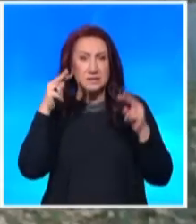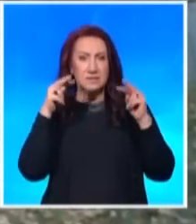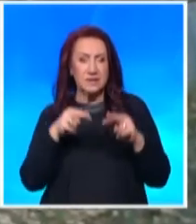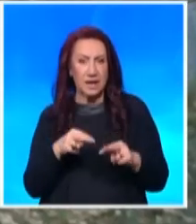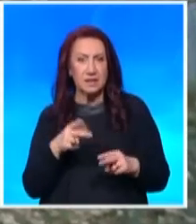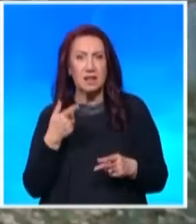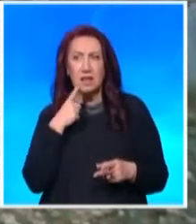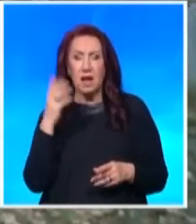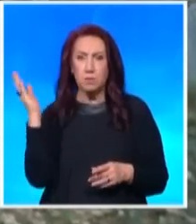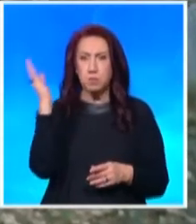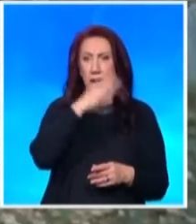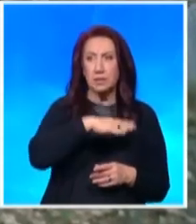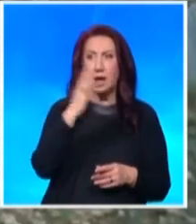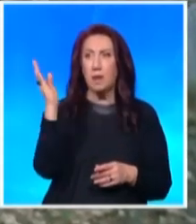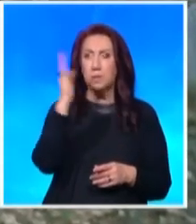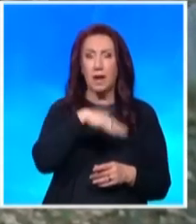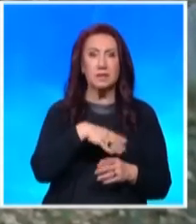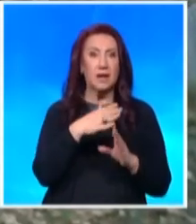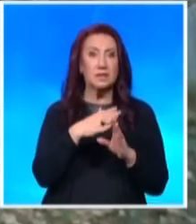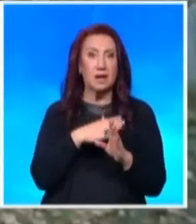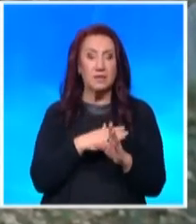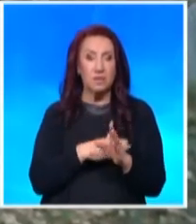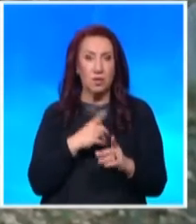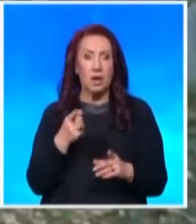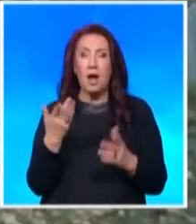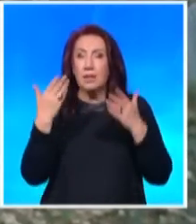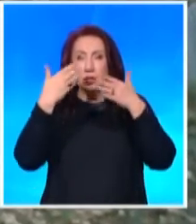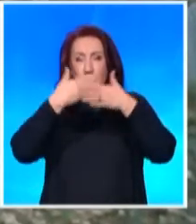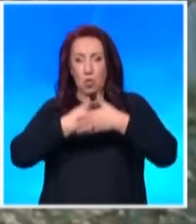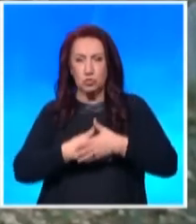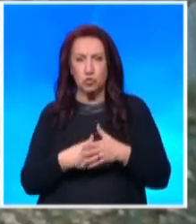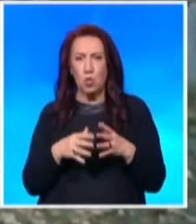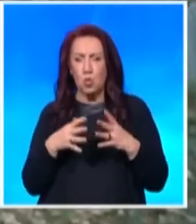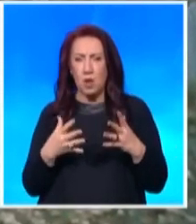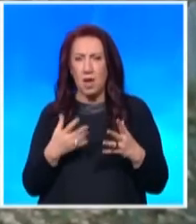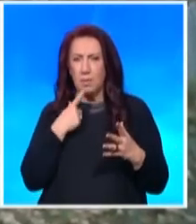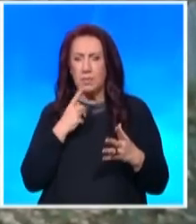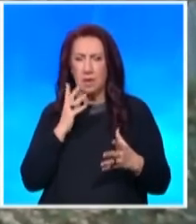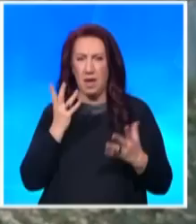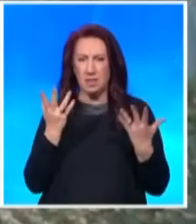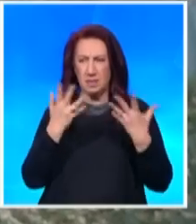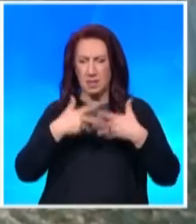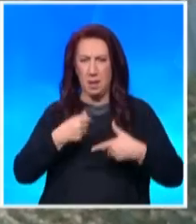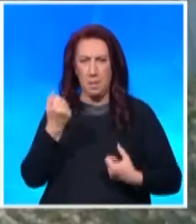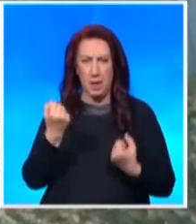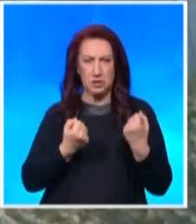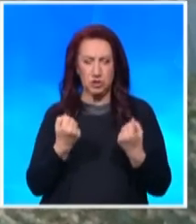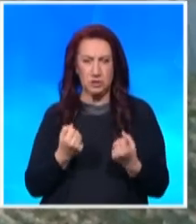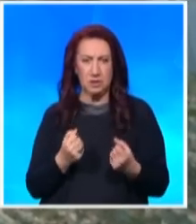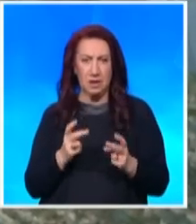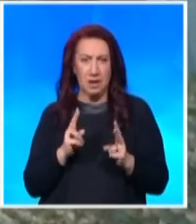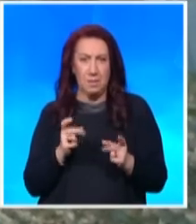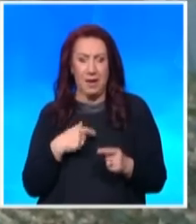правили това през нощта. С огромни на машини, които са влезли. Днеска ми се обяснява как може ли да го видят това. Иначе тук може всичко